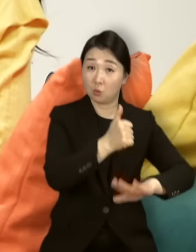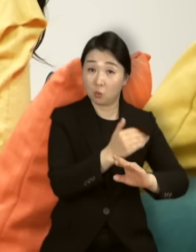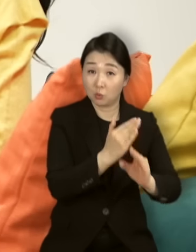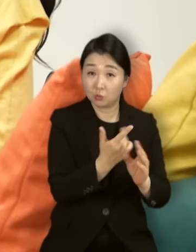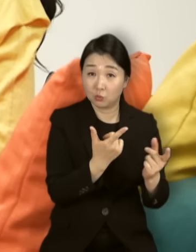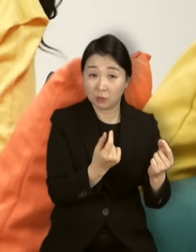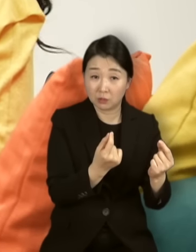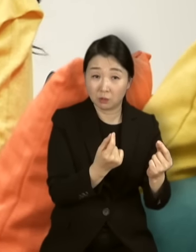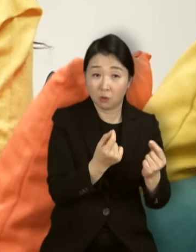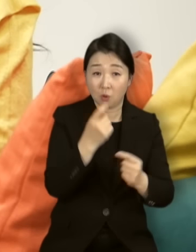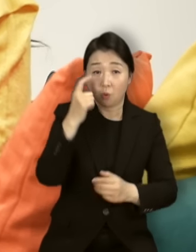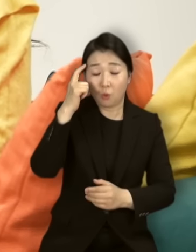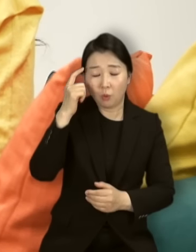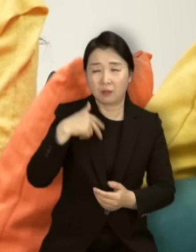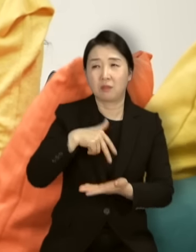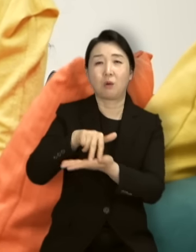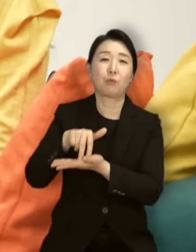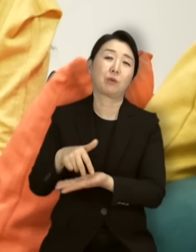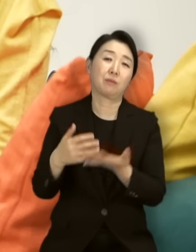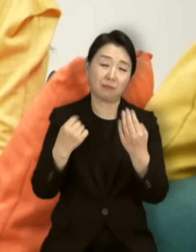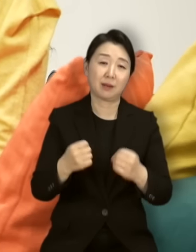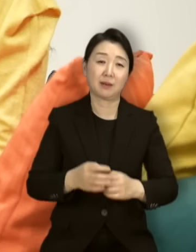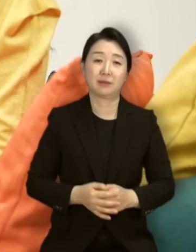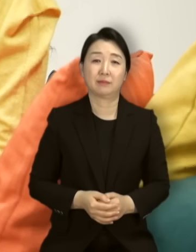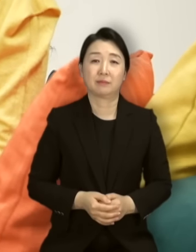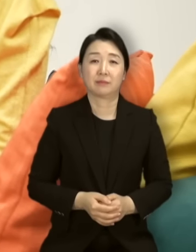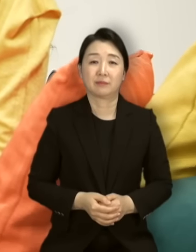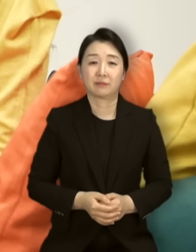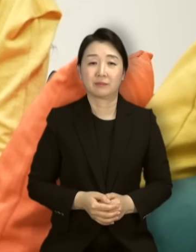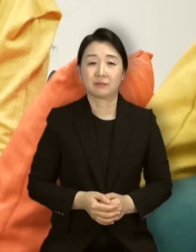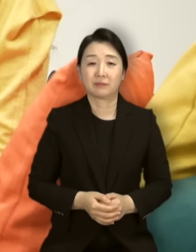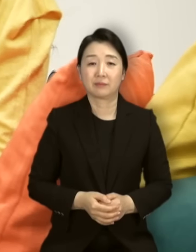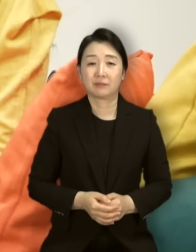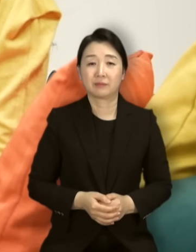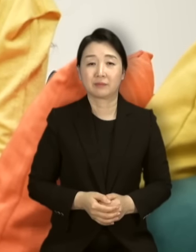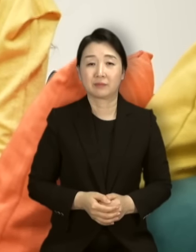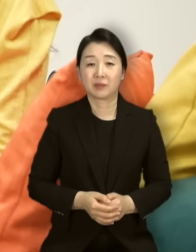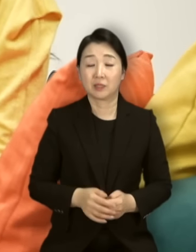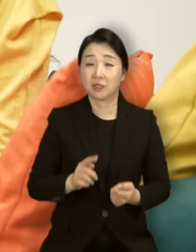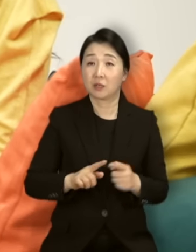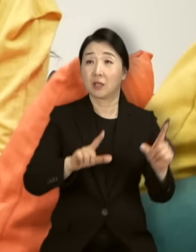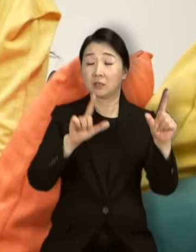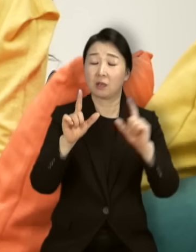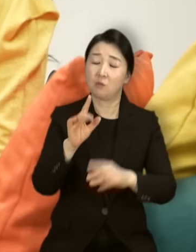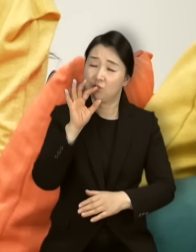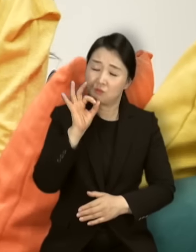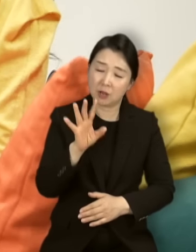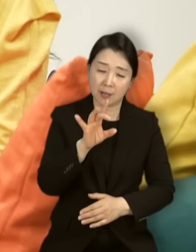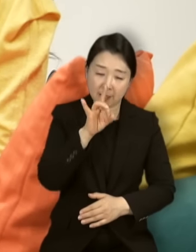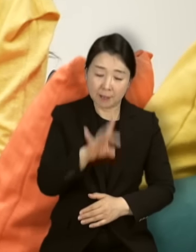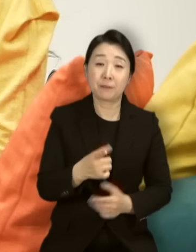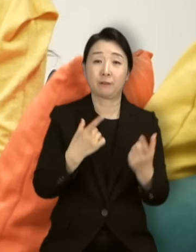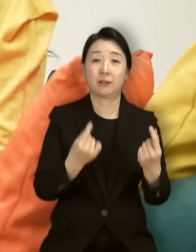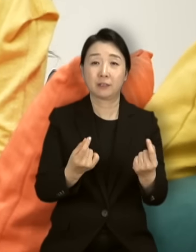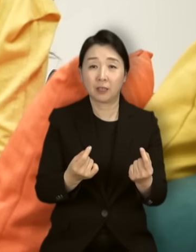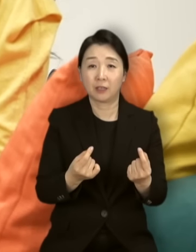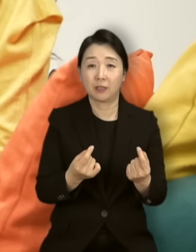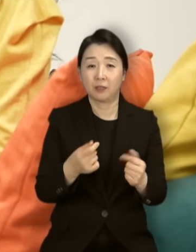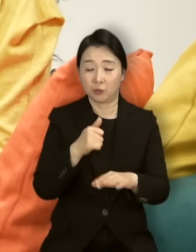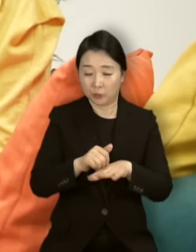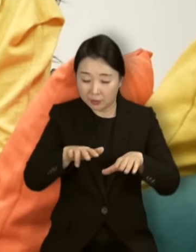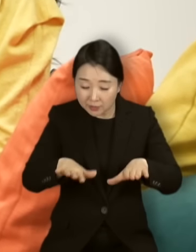되겠다 싶어 가지고 그럼 내가 이제는 내가 만날 준비가 되지 않았을까라고 스스로 생각을 해 봤죠 그래서 괜찮은